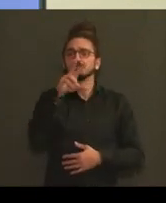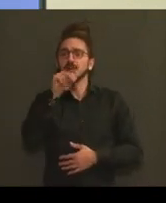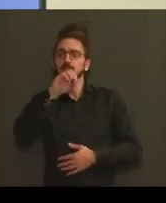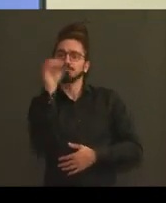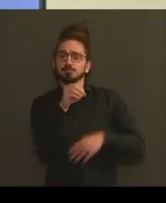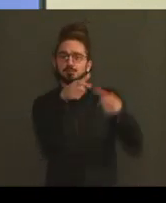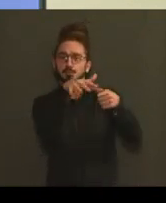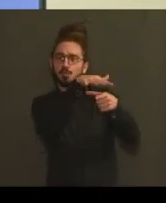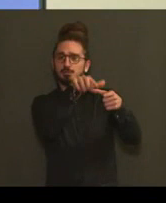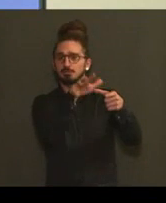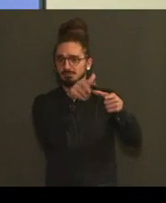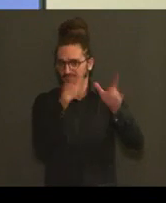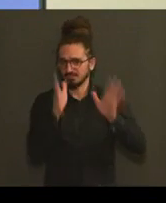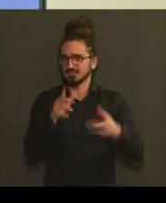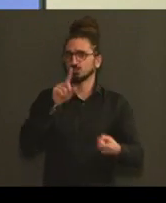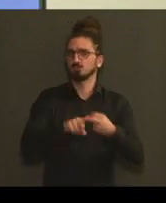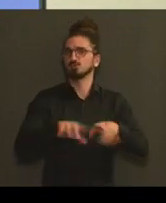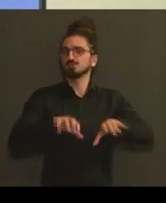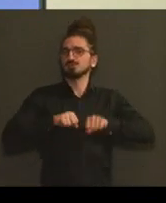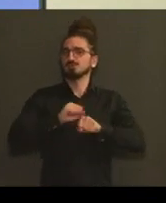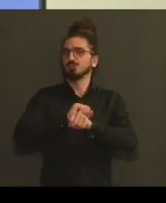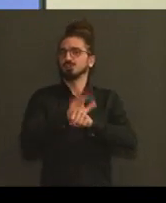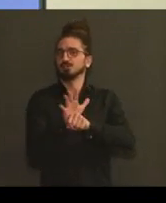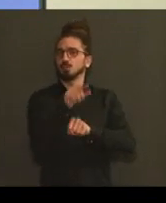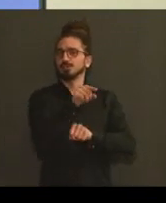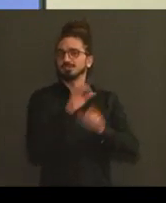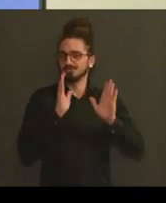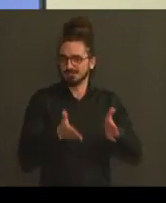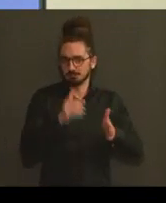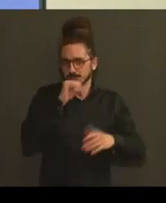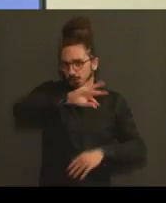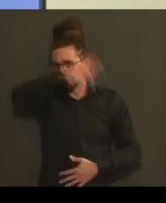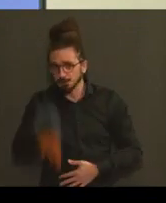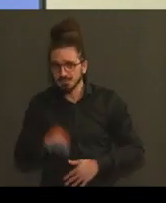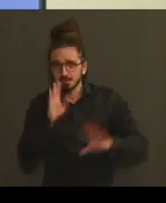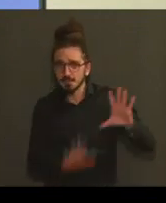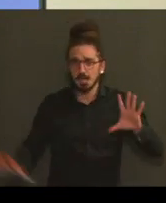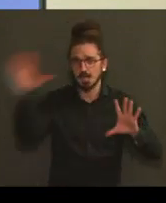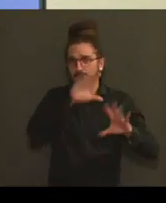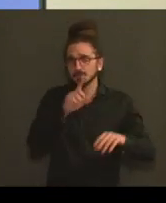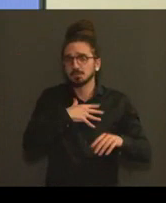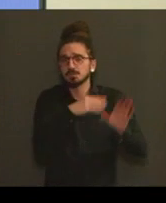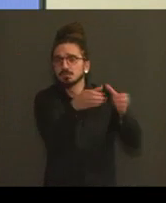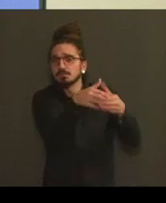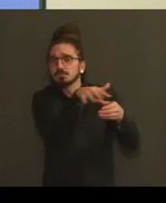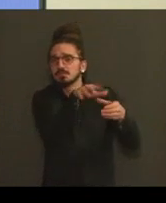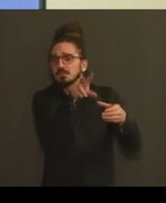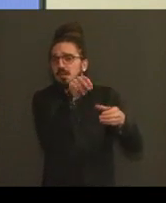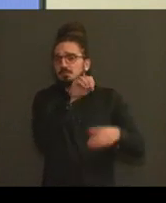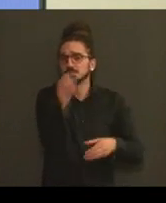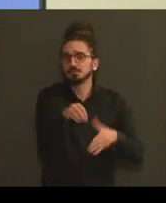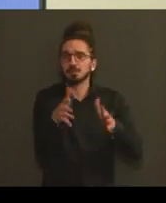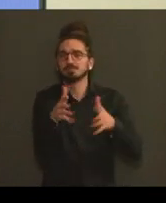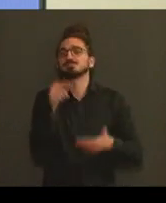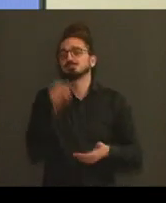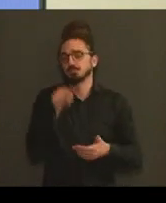qu'on pourra administrer à d'autres personnes. Il s'agit par ailleurs là aussi d'une situation, cette situation différenciée en fonction du fait